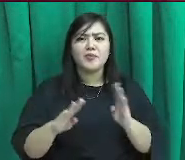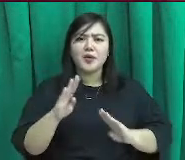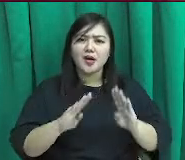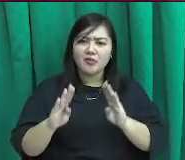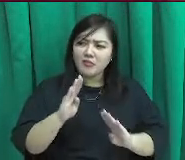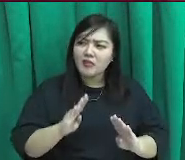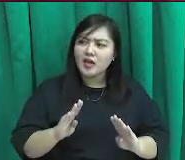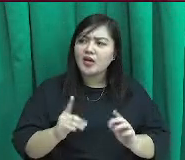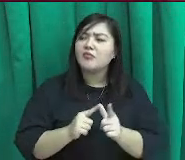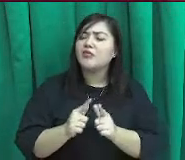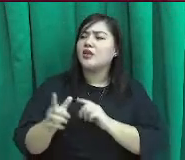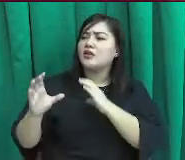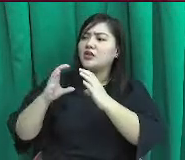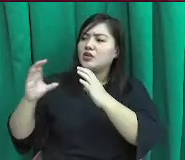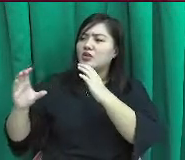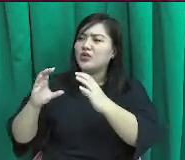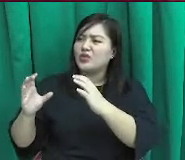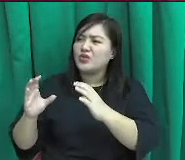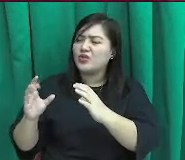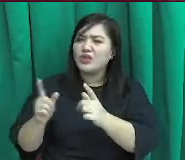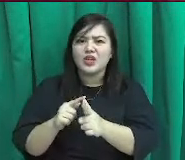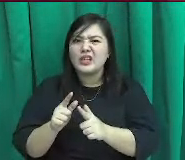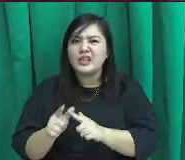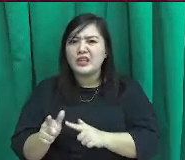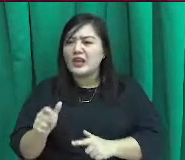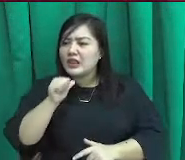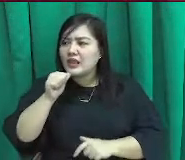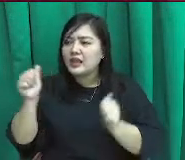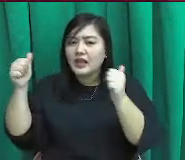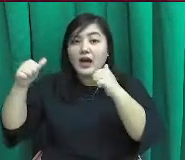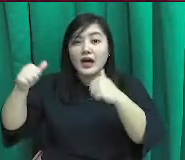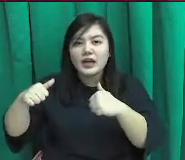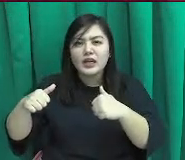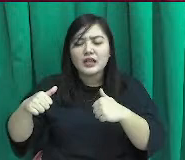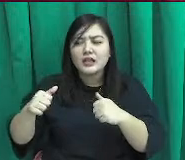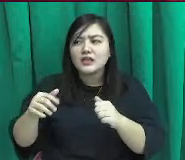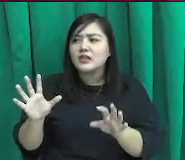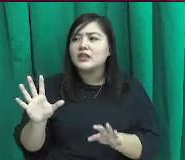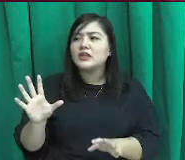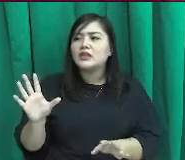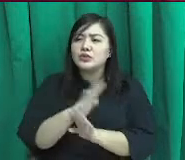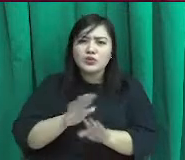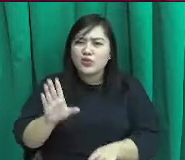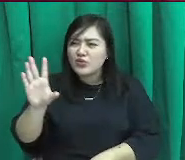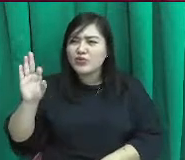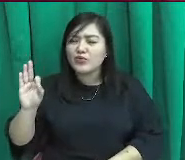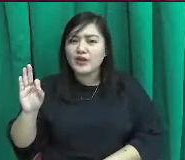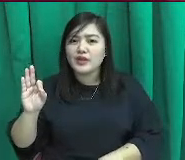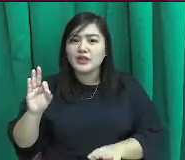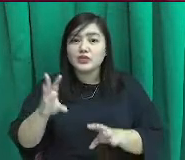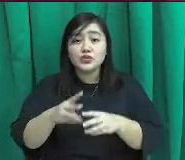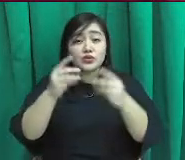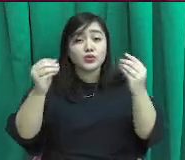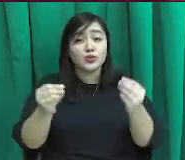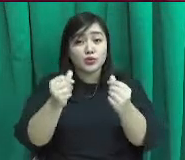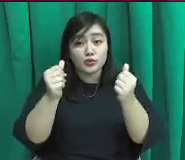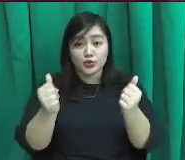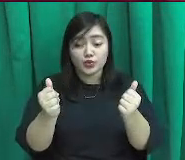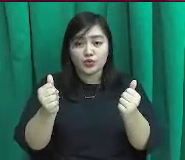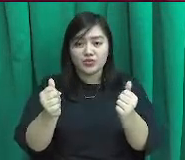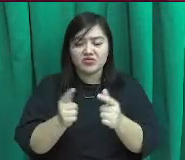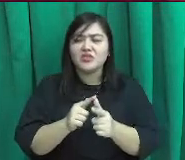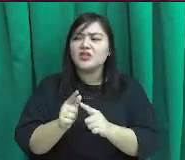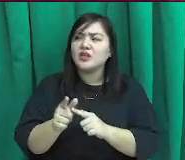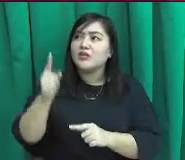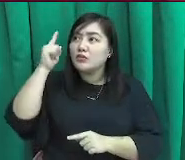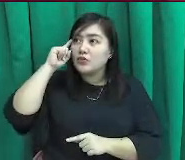Dapat lagi yan. Ako naman naniniwala, Brother Dennis, meron laging solusyon na inilaan ang Panginoon sa bawat